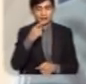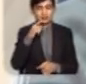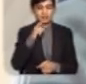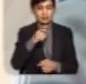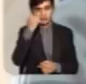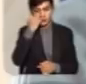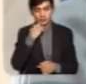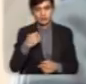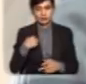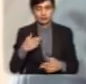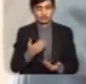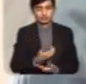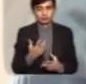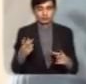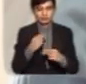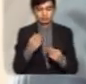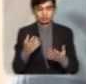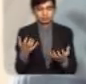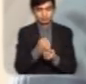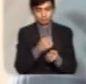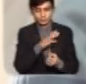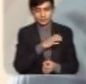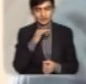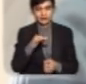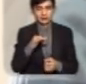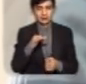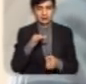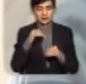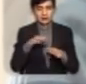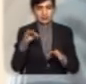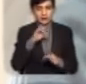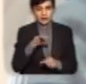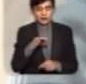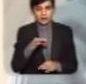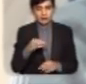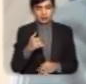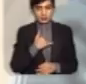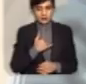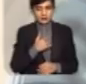прервалась жизнью нет решения судьбы несправедливо моём сердце